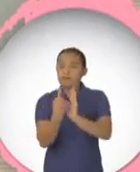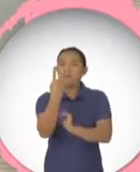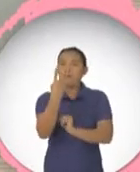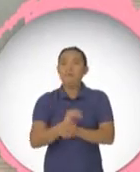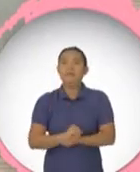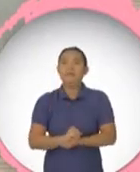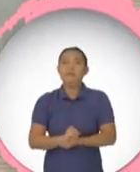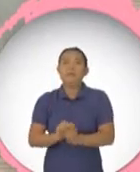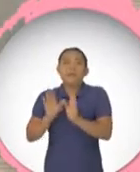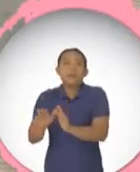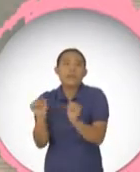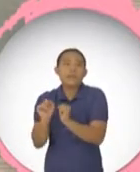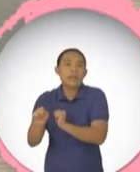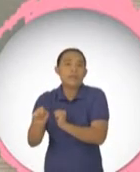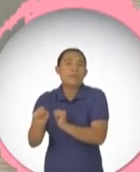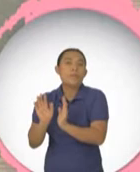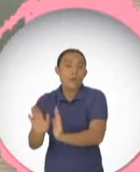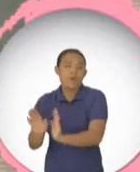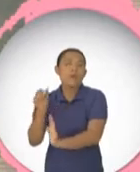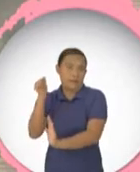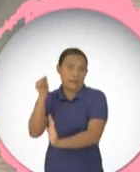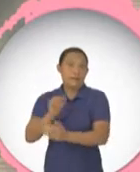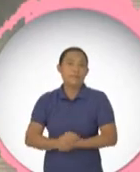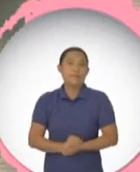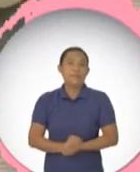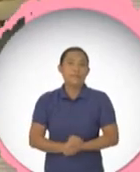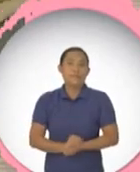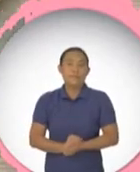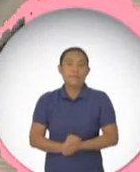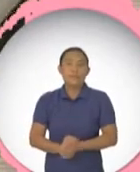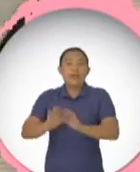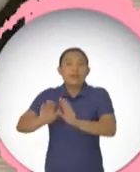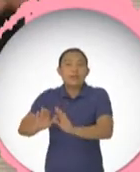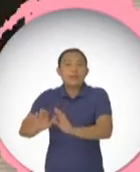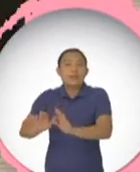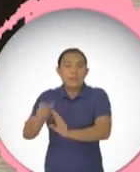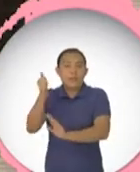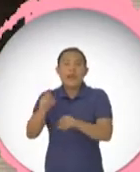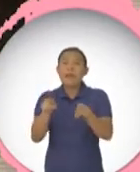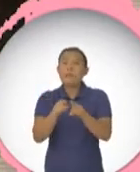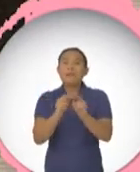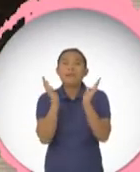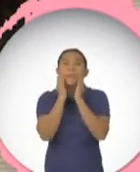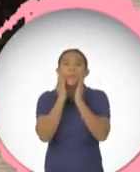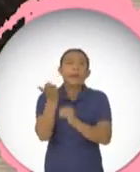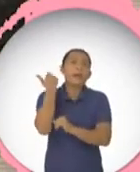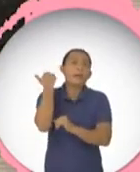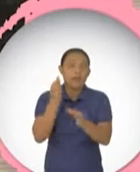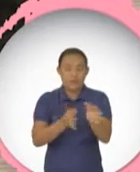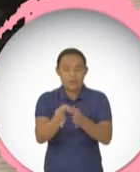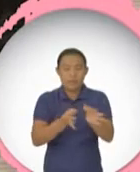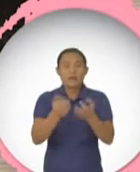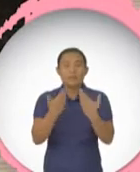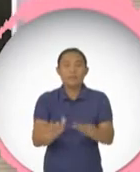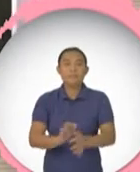าไว้เลยก็ได้นะคะเพราะว่ามันจะเก็บไว้ได้เหมือนกับแผ่นแป้งเมื่อกี้ที่อธิบายไปนะคะค่ะพอเราห่อเ